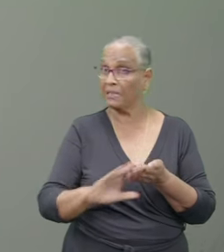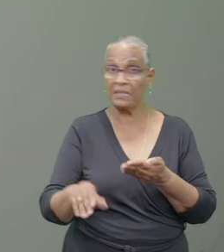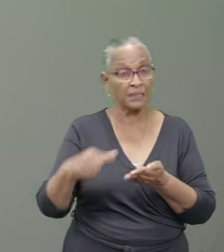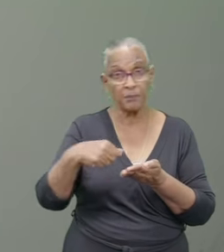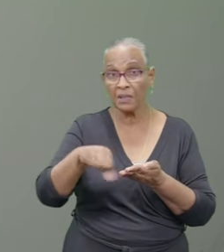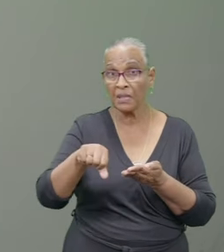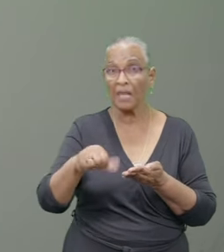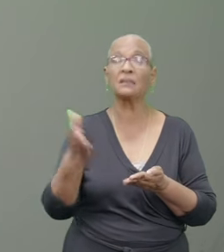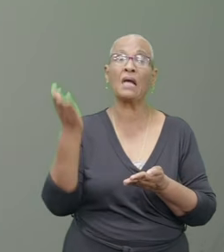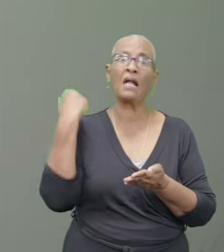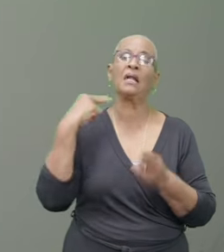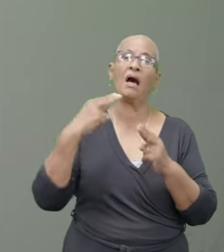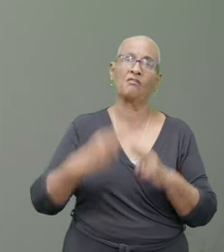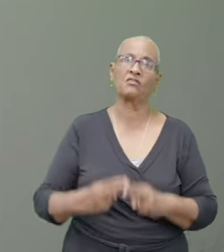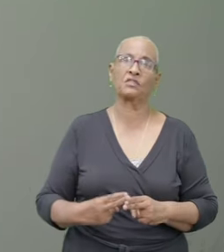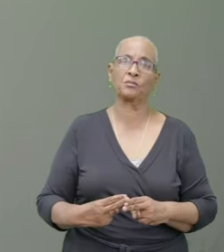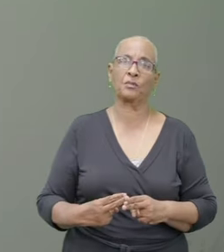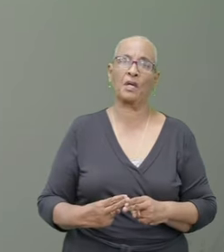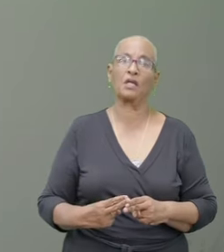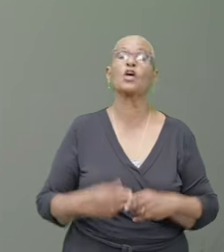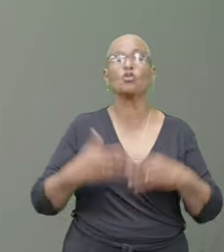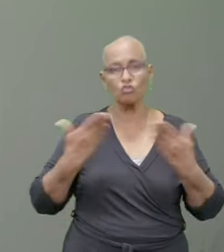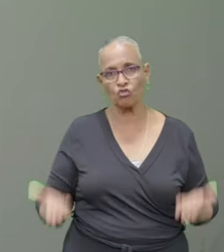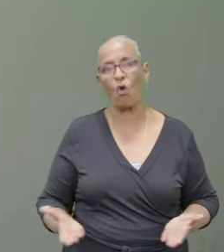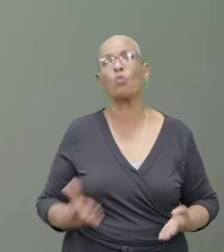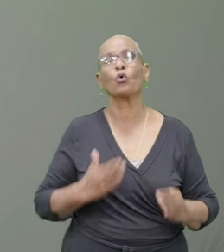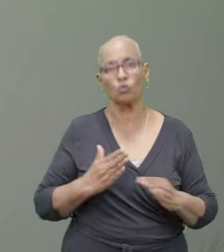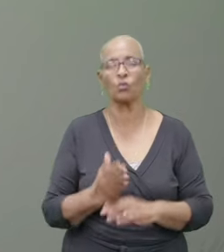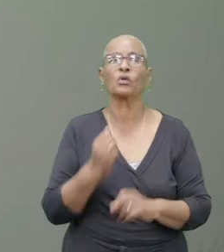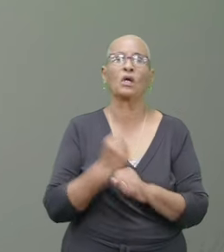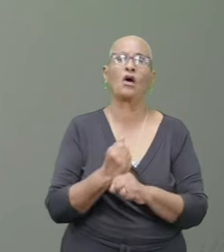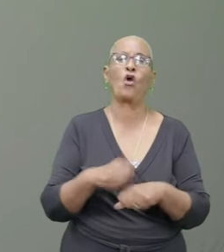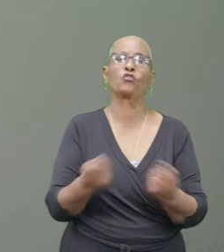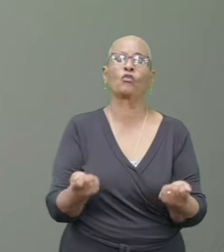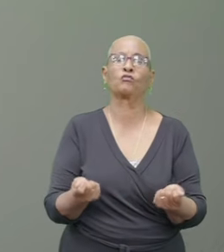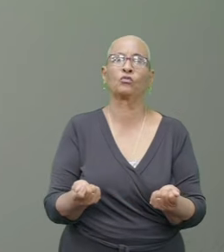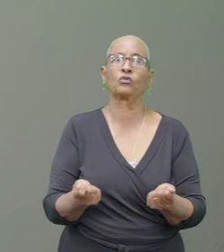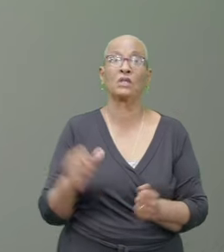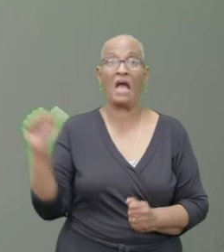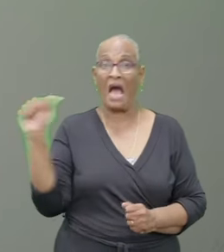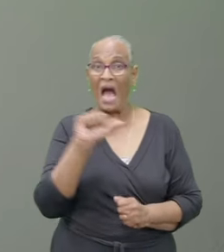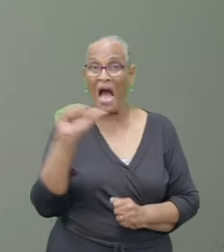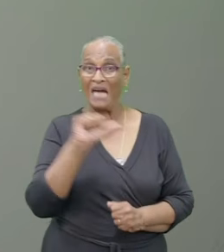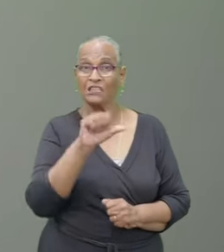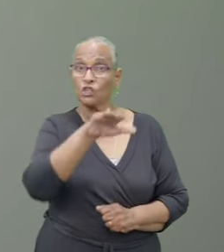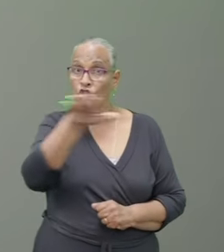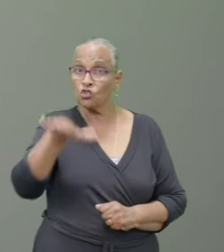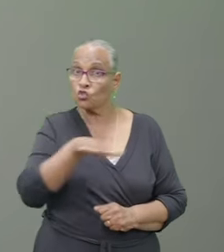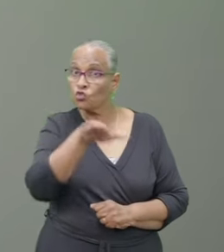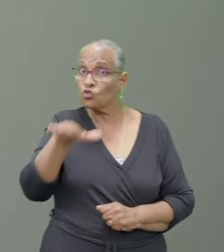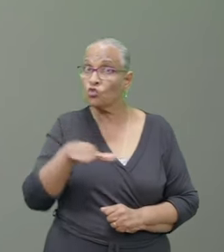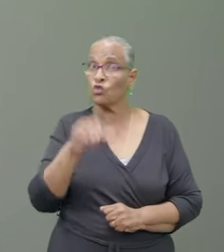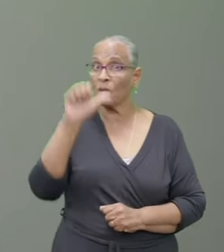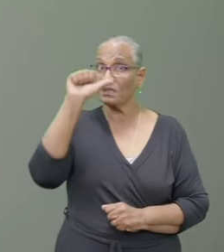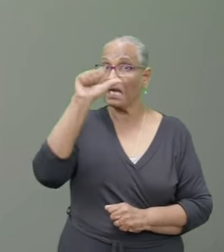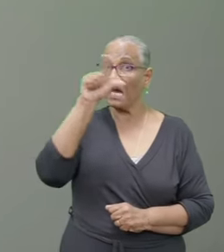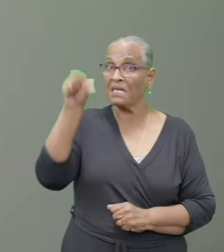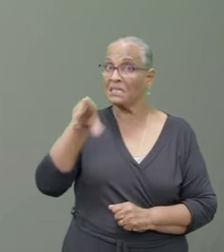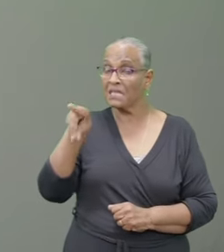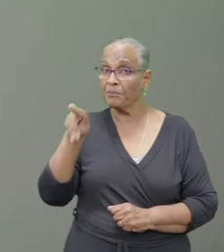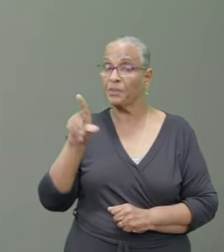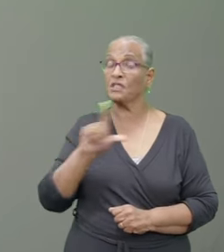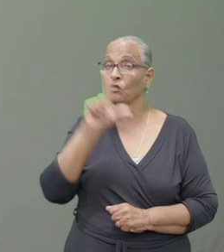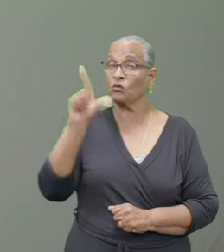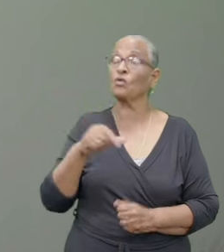afgesproken en dat is ook zo conform uitgevoerd. Er was een andere situatie bij het AZP, dat het AZP juli wel had